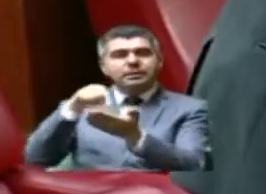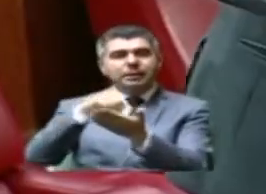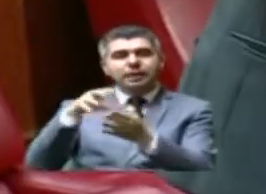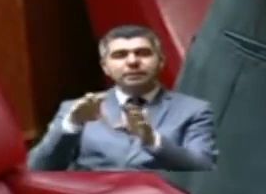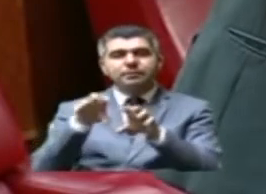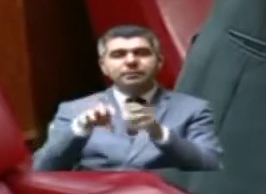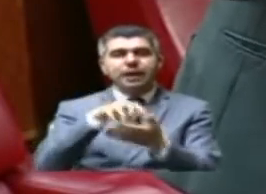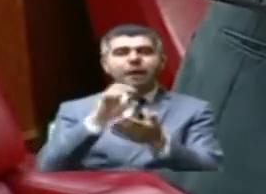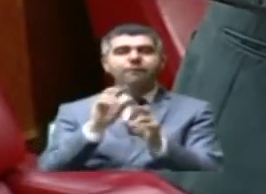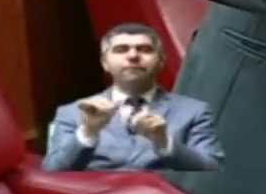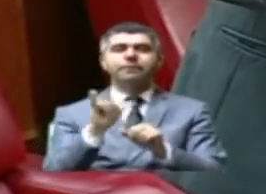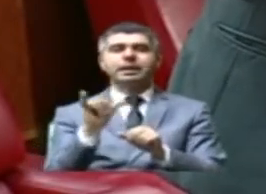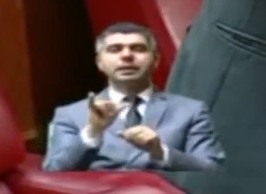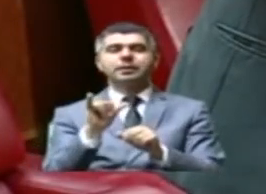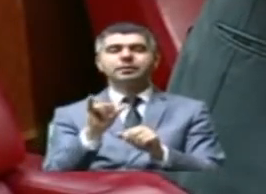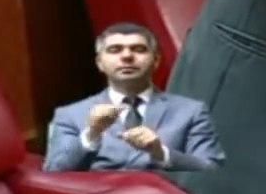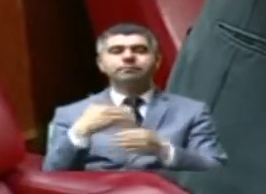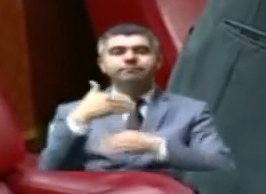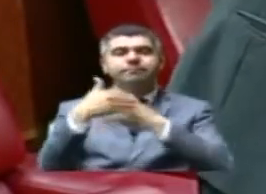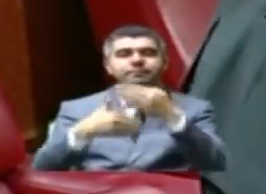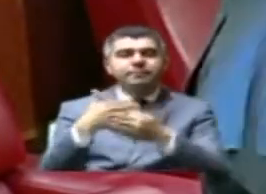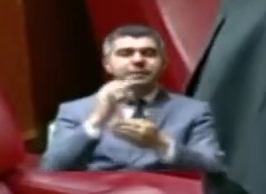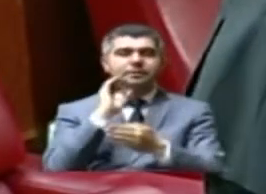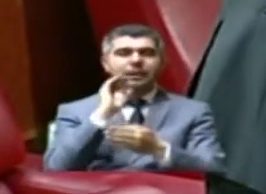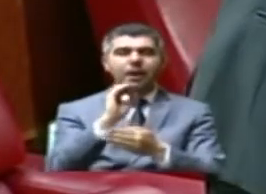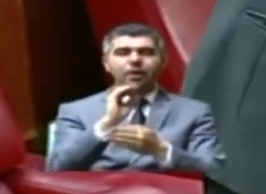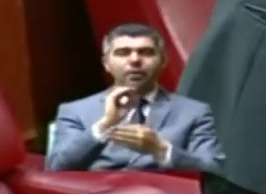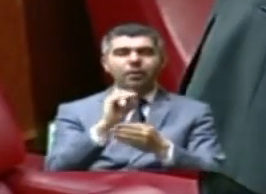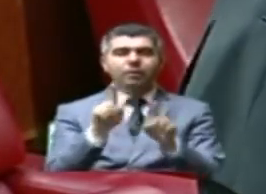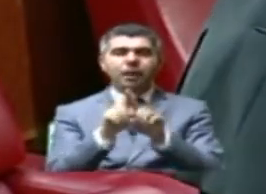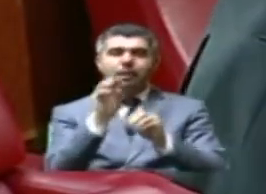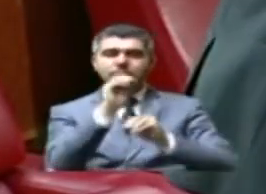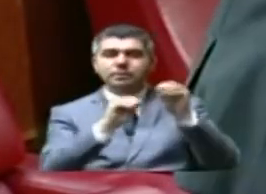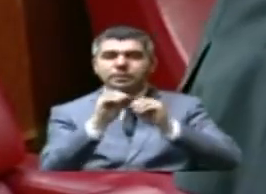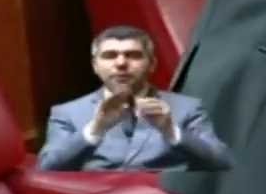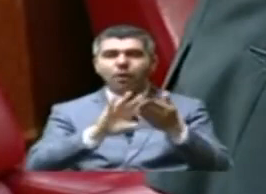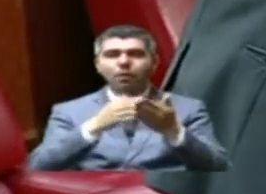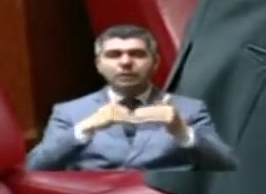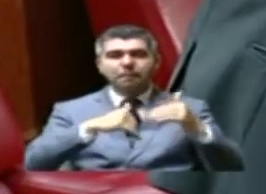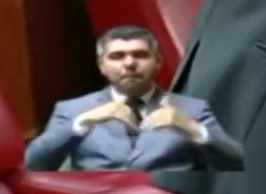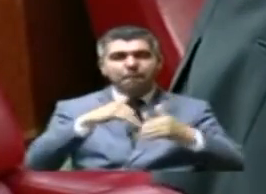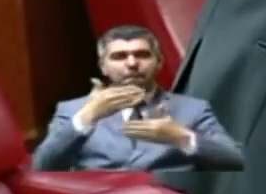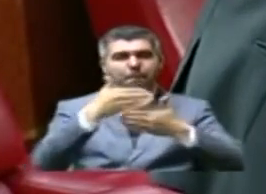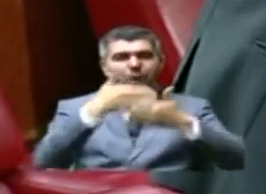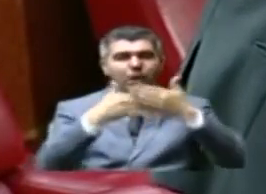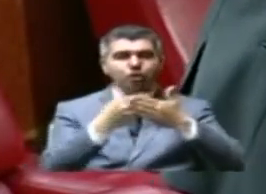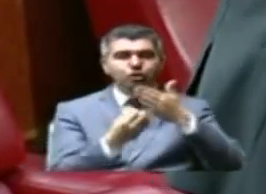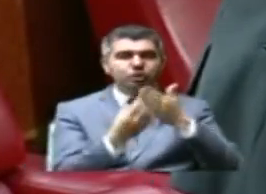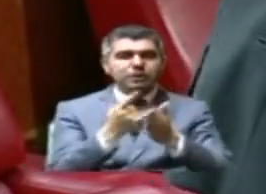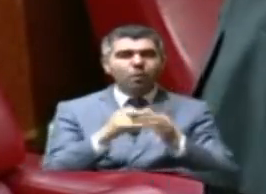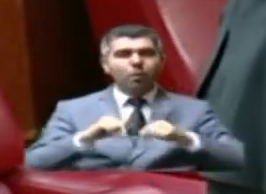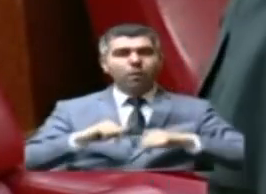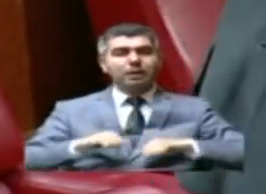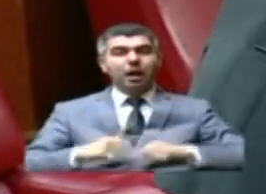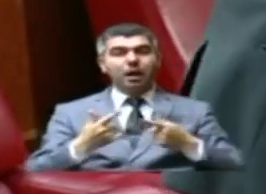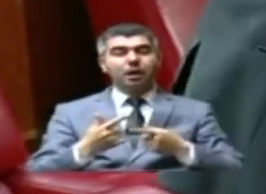القروي والتي لا تدخل تحت الإشراف فيما يتعلق بالصيانة أو حتى بالبناء والتجهيز للوزارة، بل هي